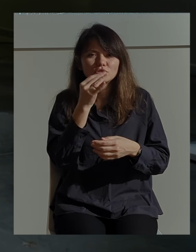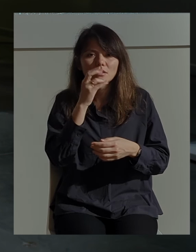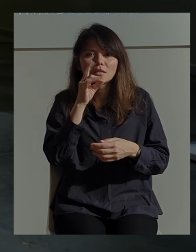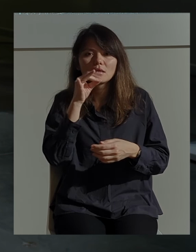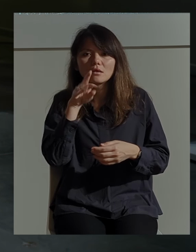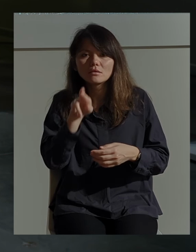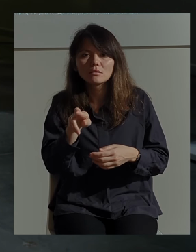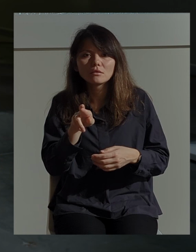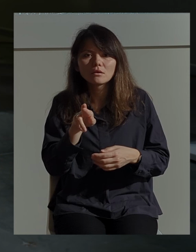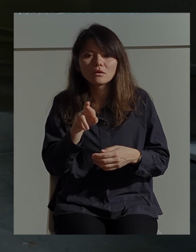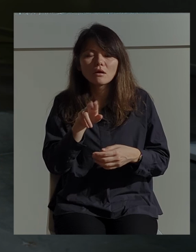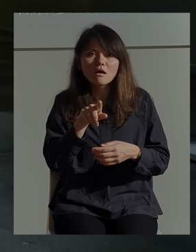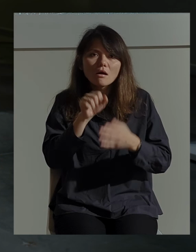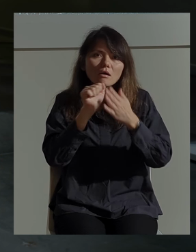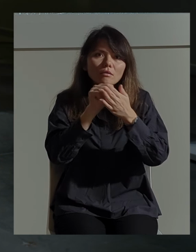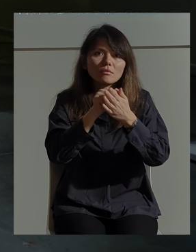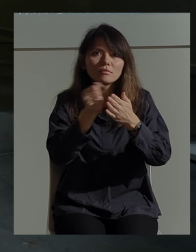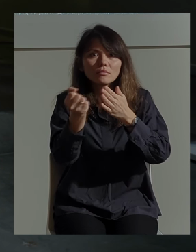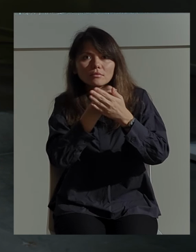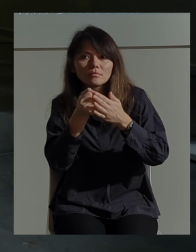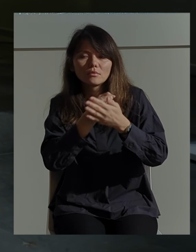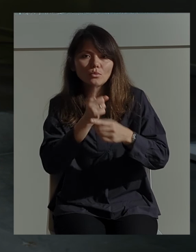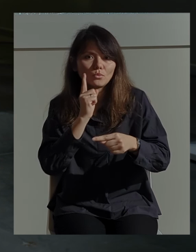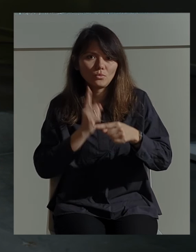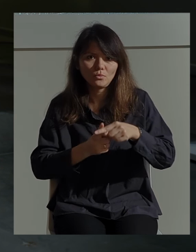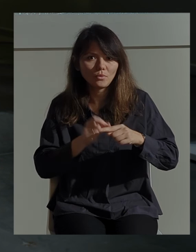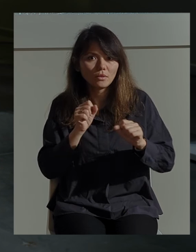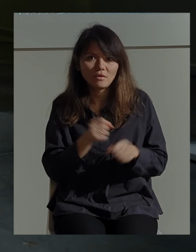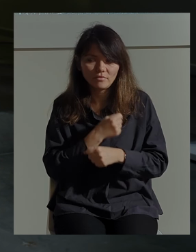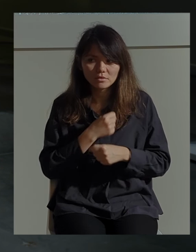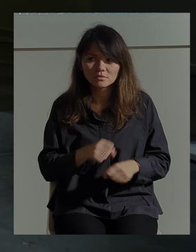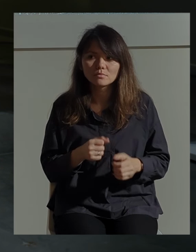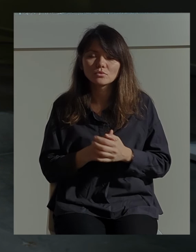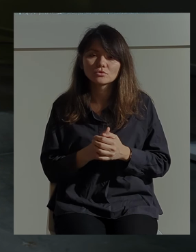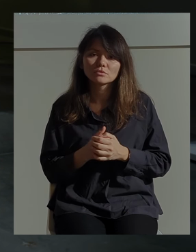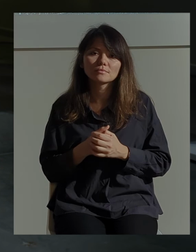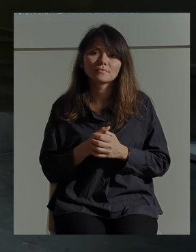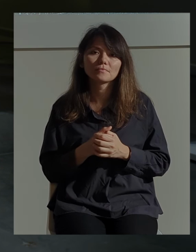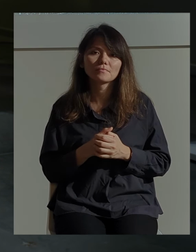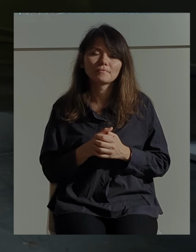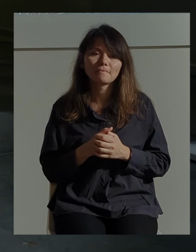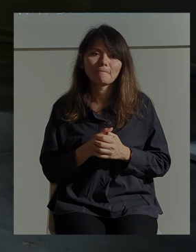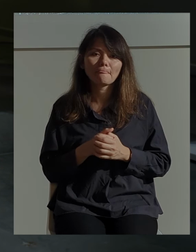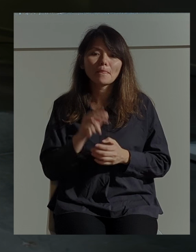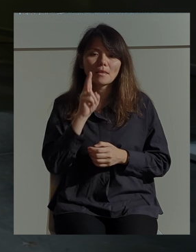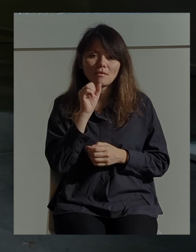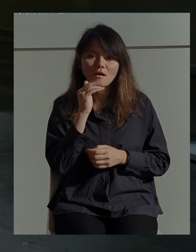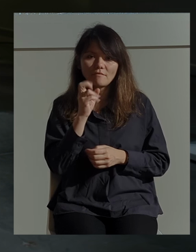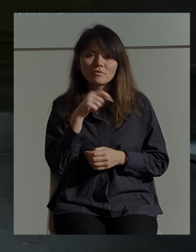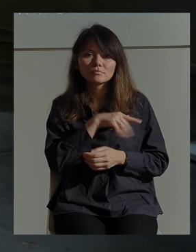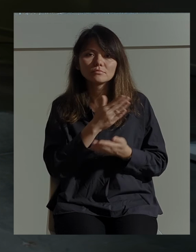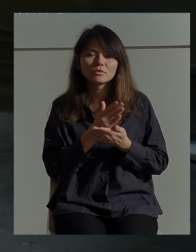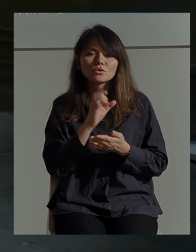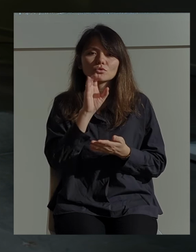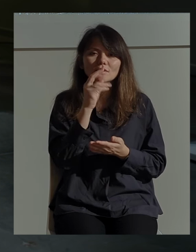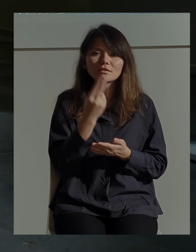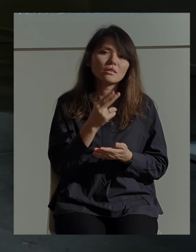совершенно невозможно Достучаться соответственно у каки социальный механизм